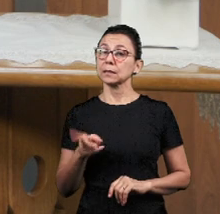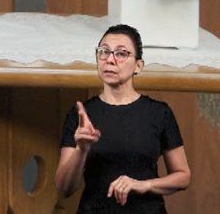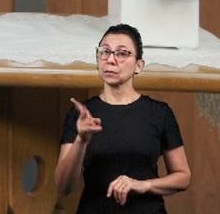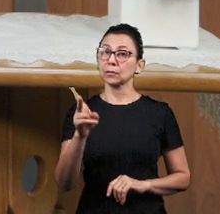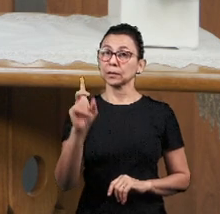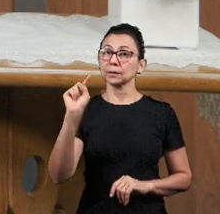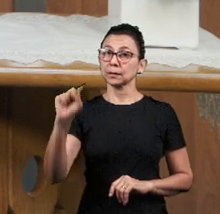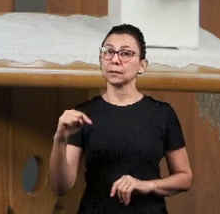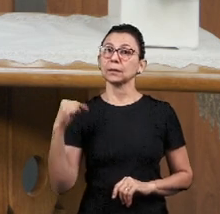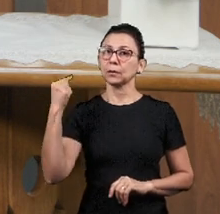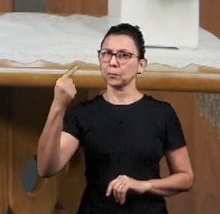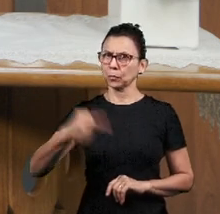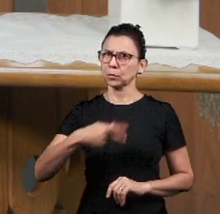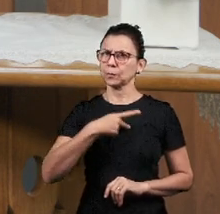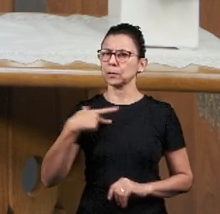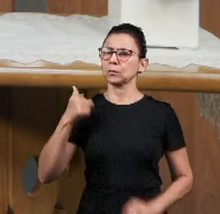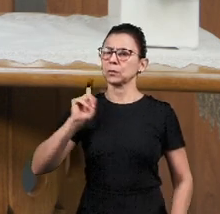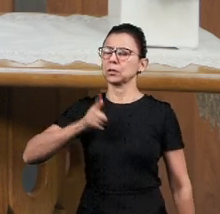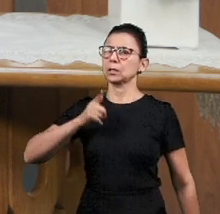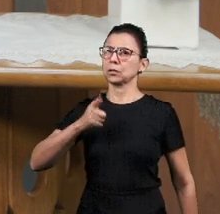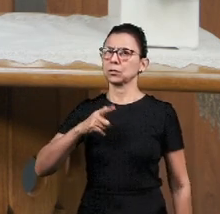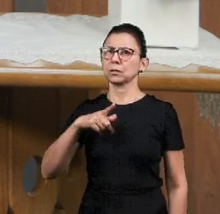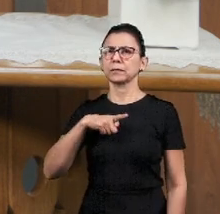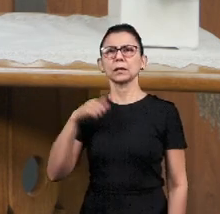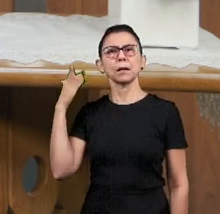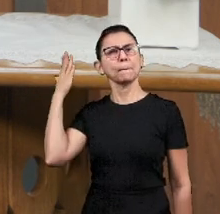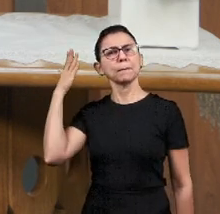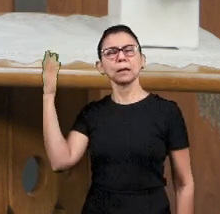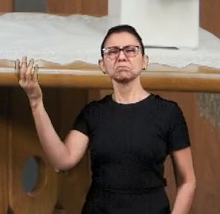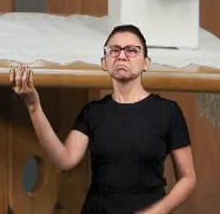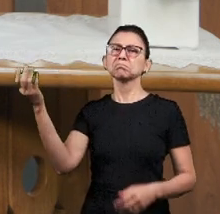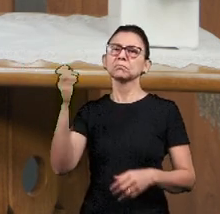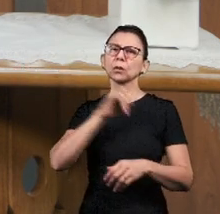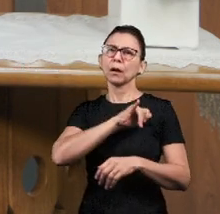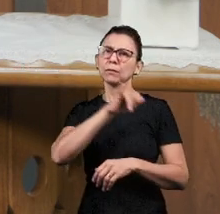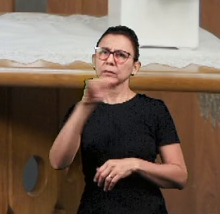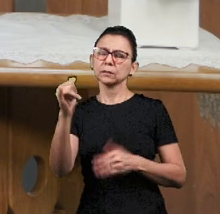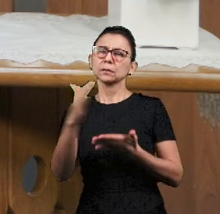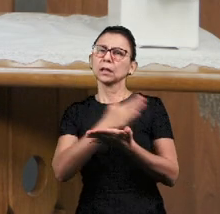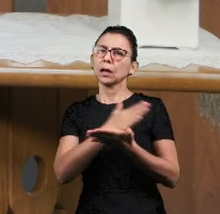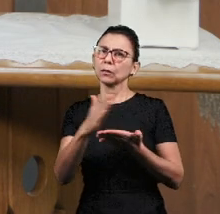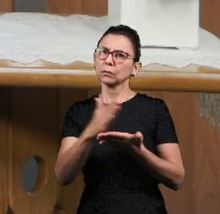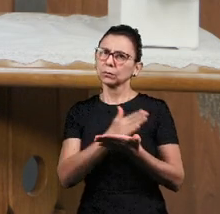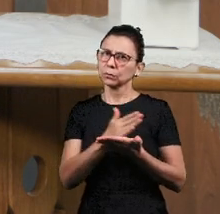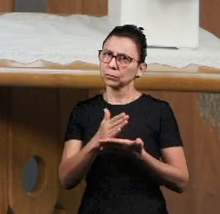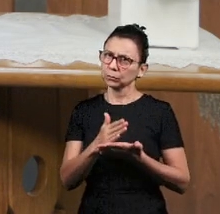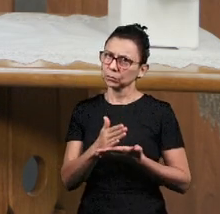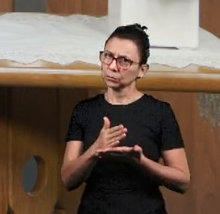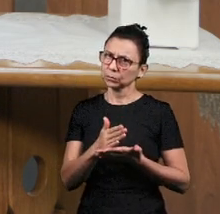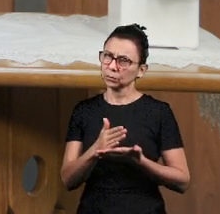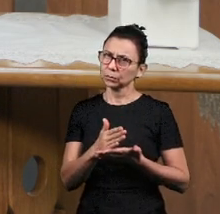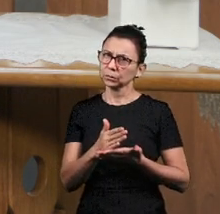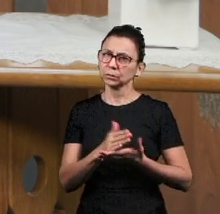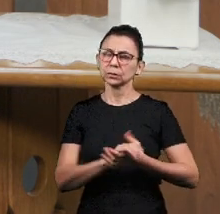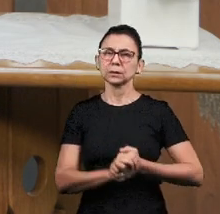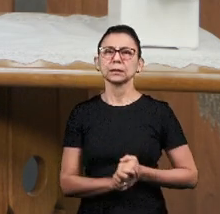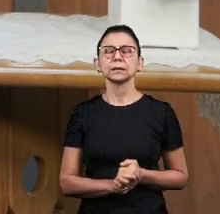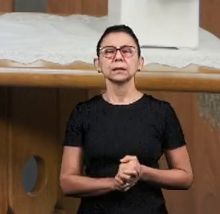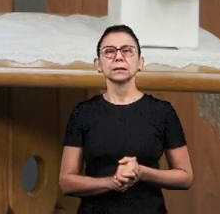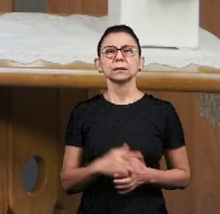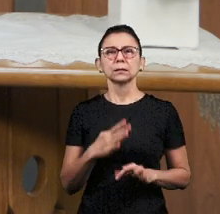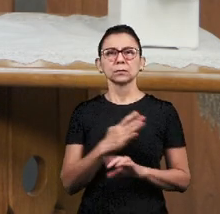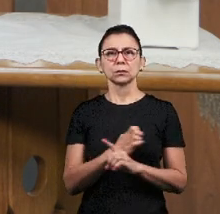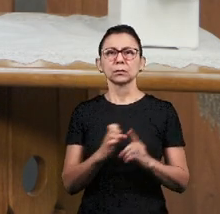de Tigueiros va nous apporter une parole, quelques annonces, et dans la continuité de cette école biblique